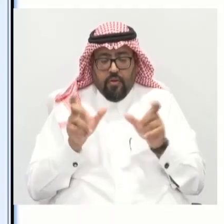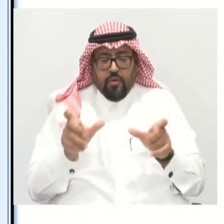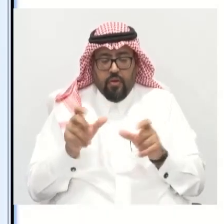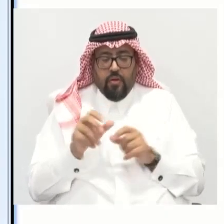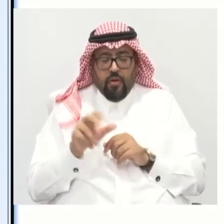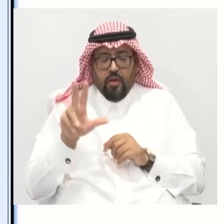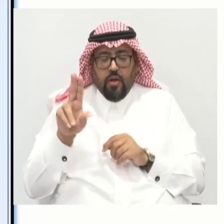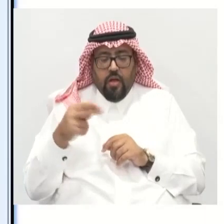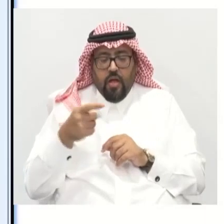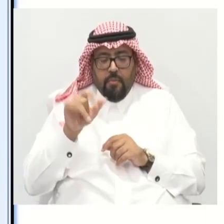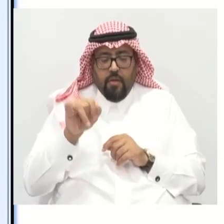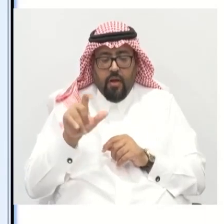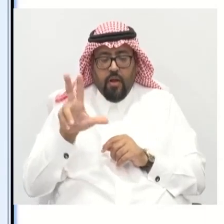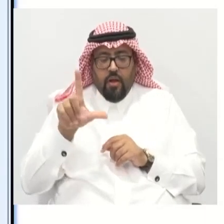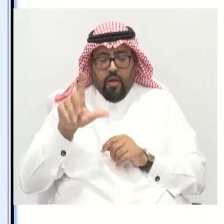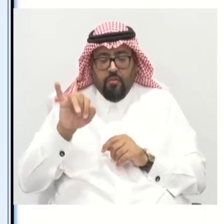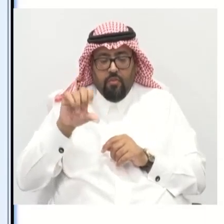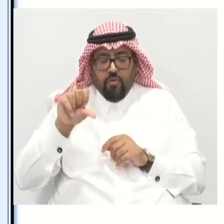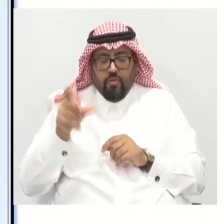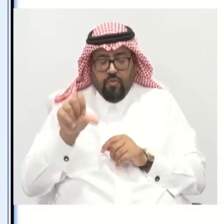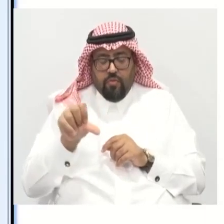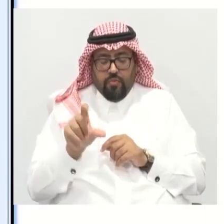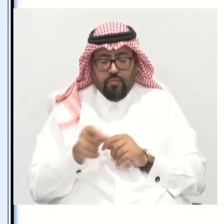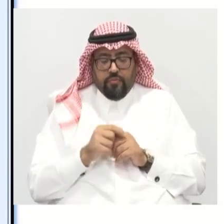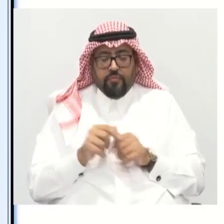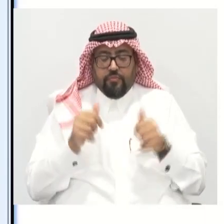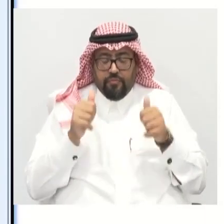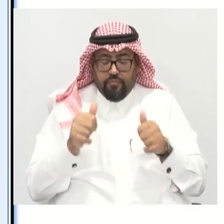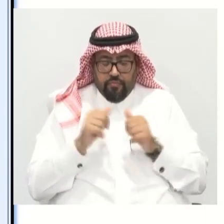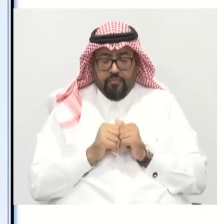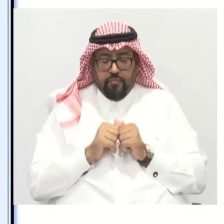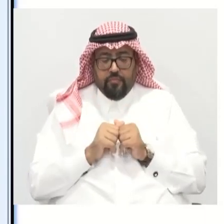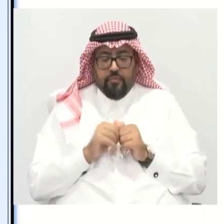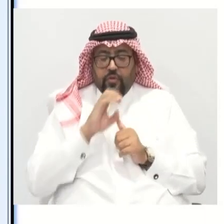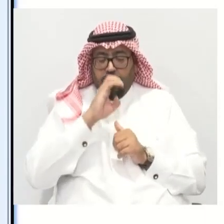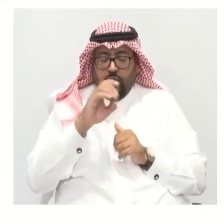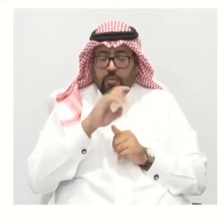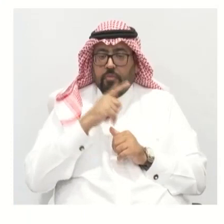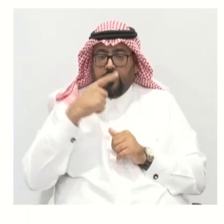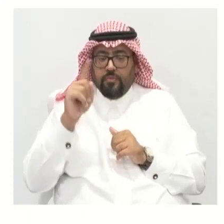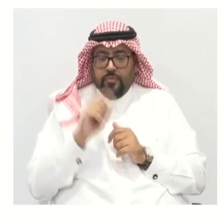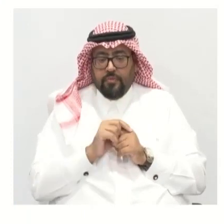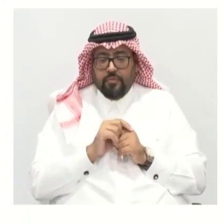العامه للمرور احسنتم بارك الله فيكم اجابات